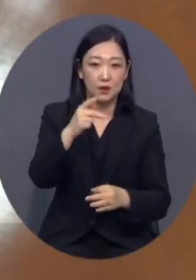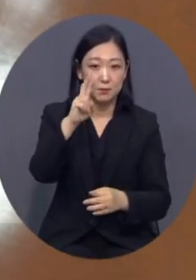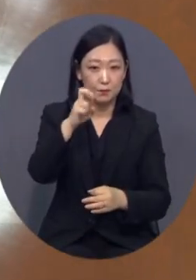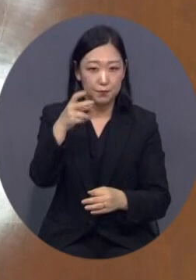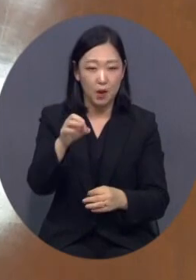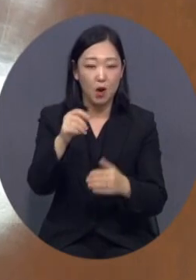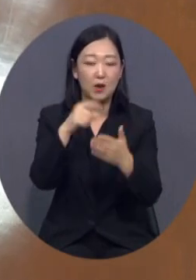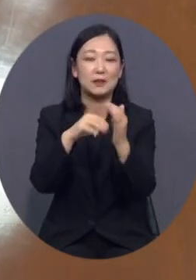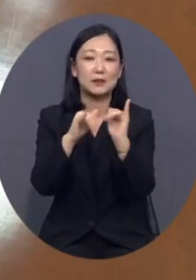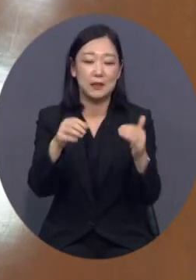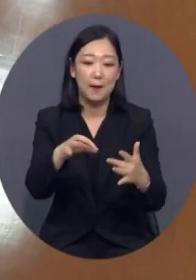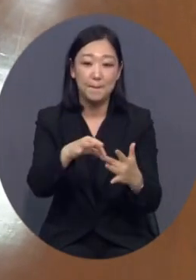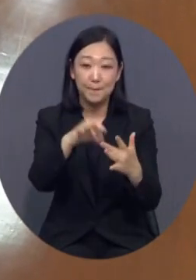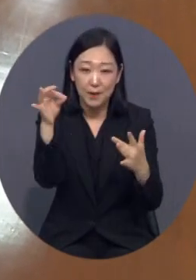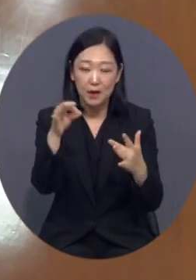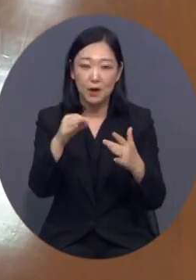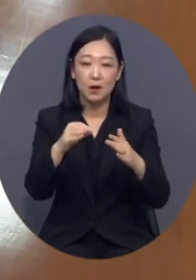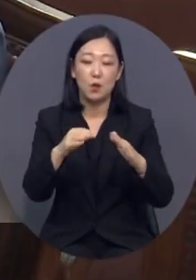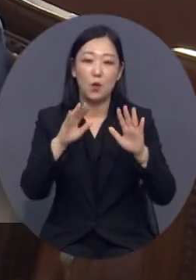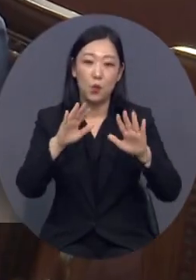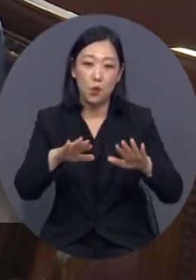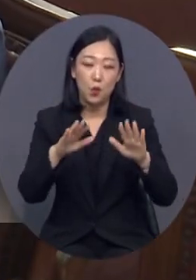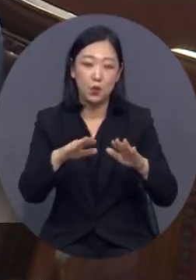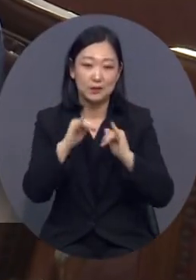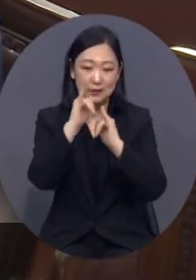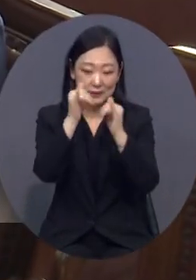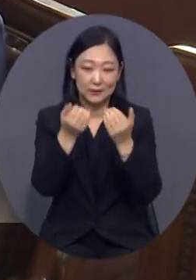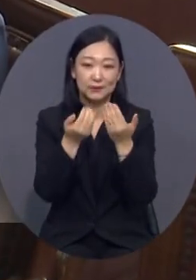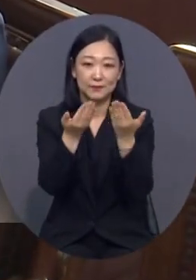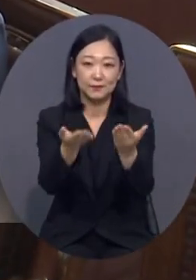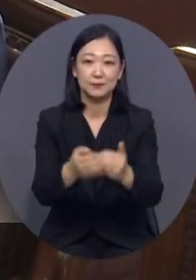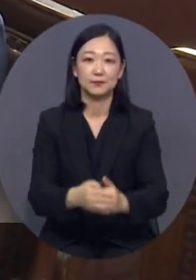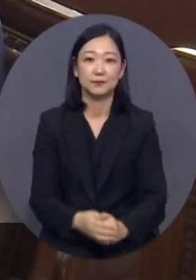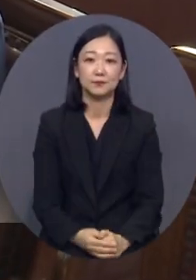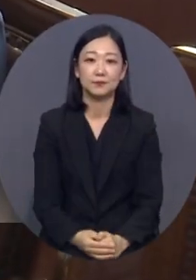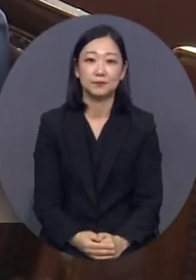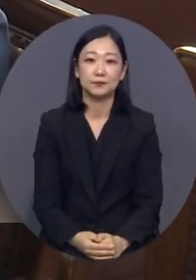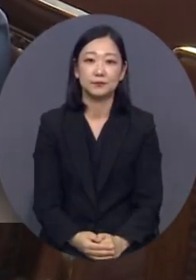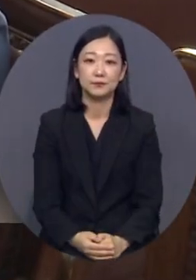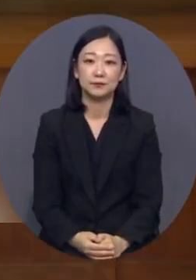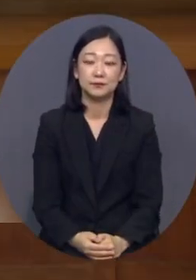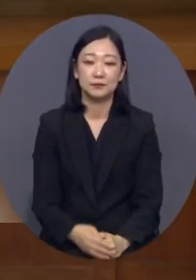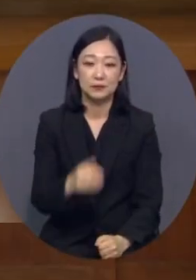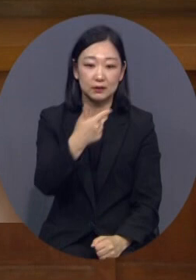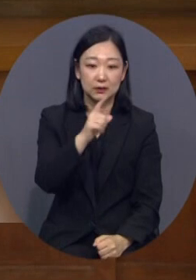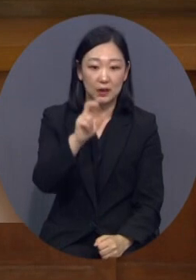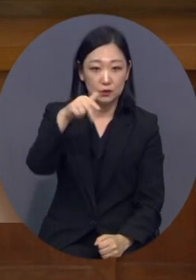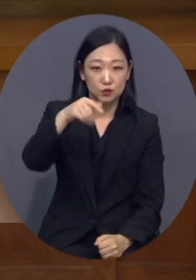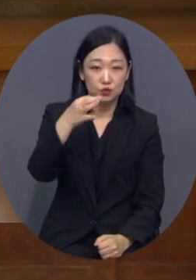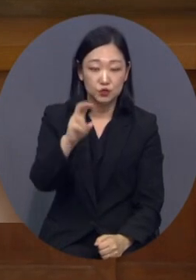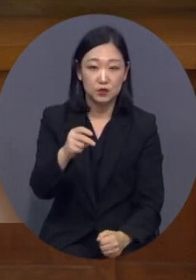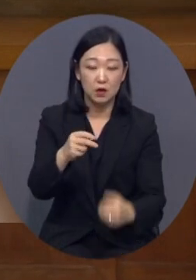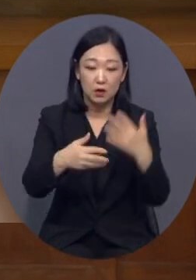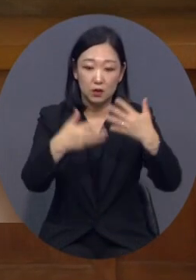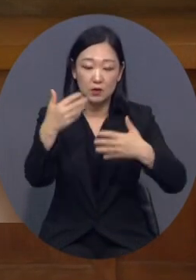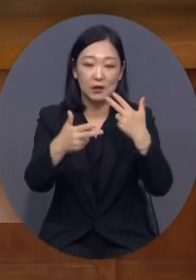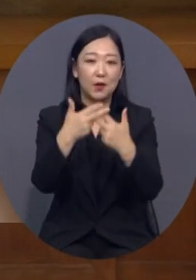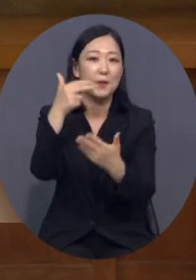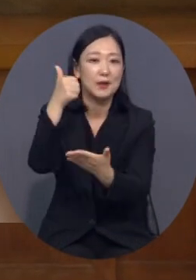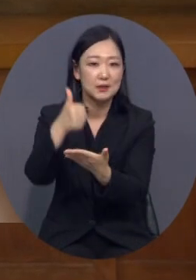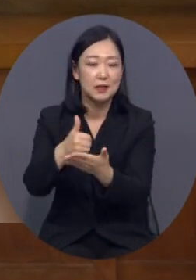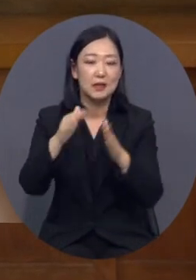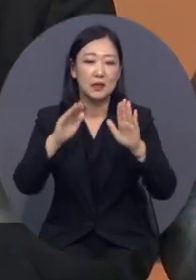선정하고 오늘 제주 MBC 대회의실에서 시상식을 가졌습니다 나준영 한국영상기자협회장은